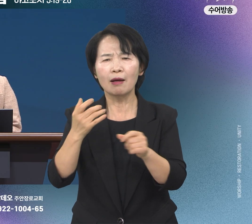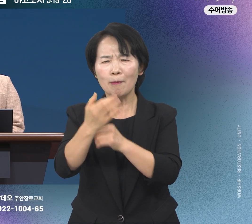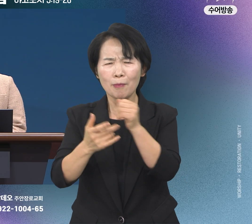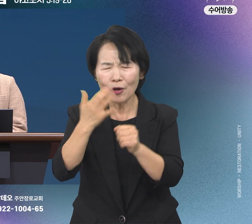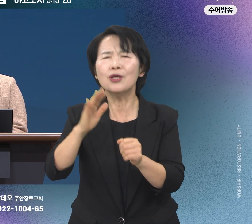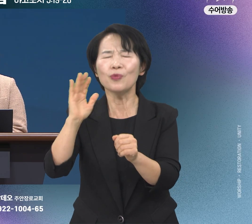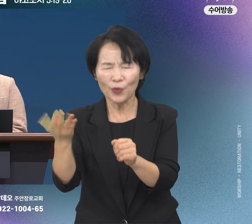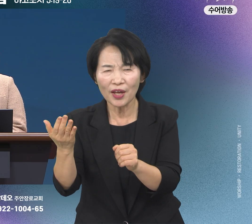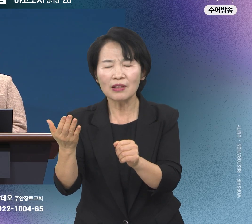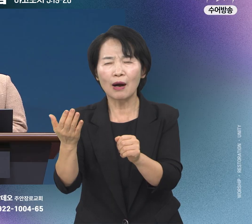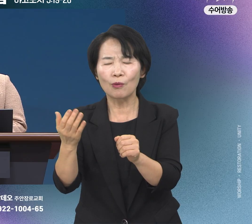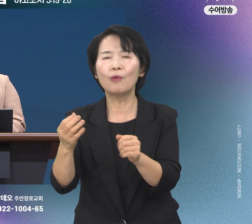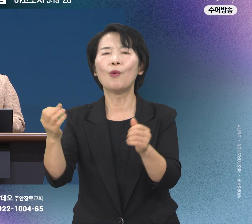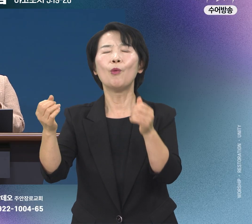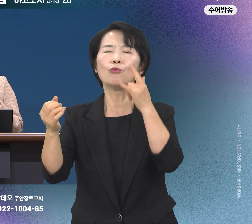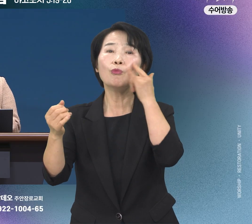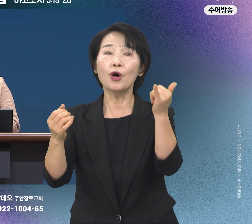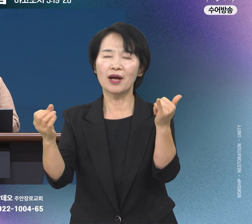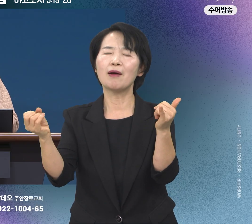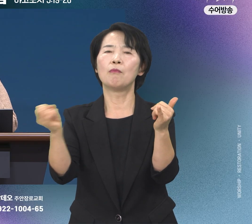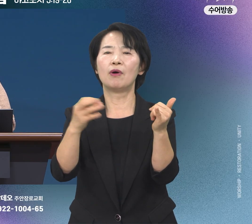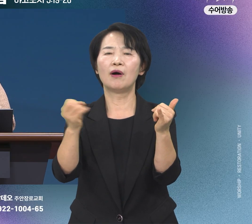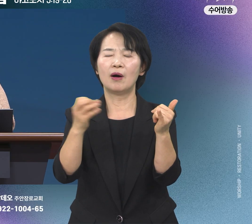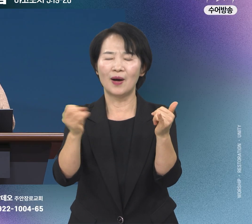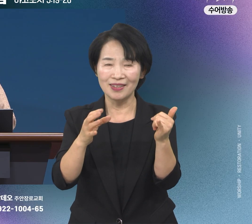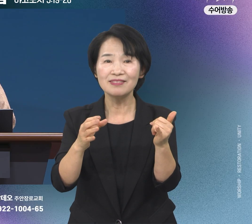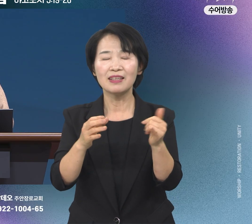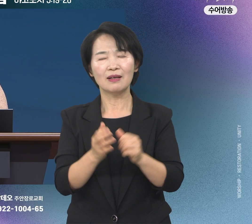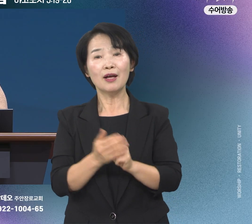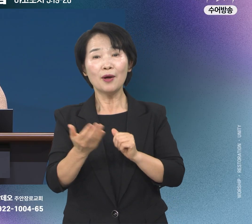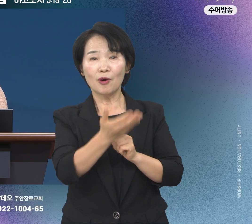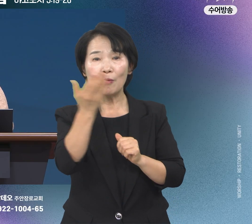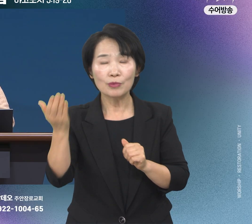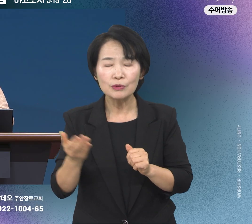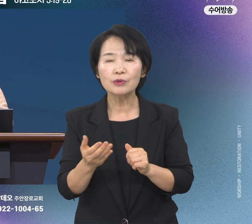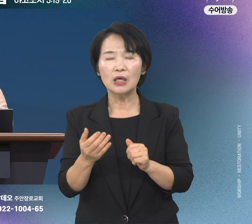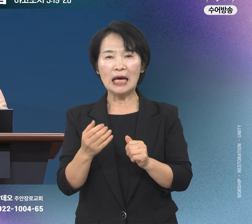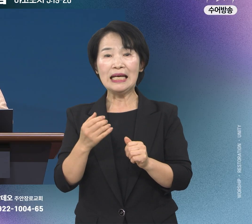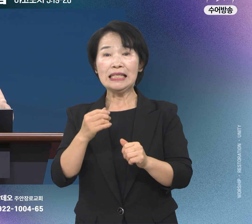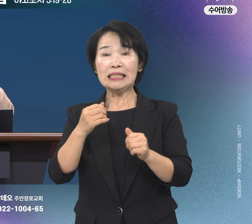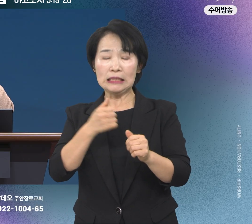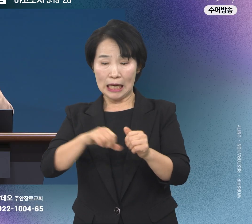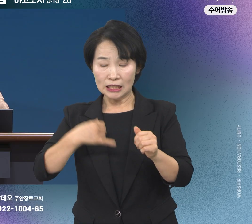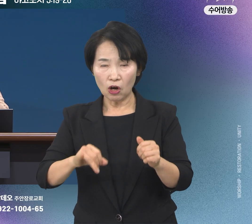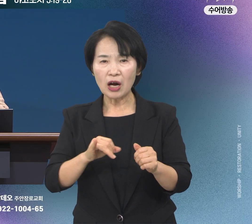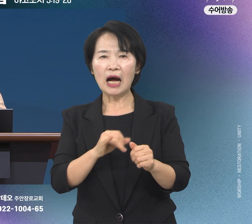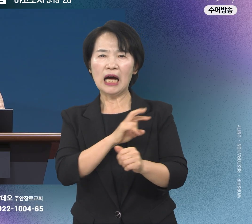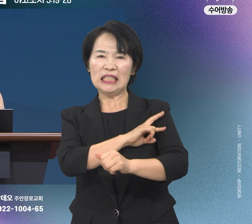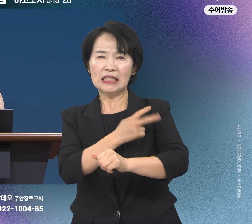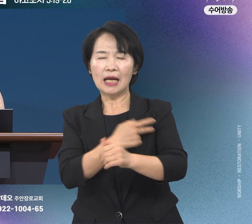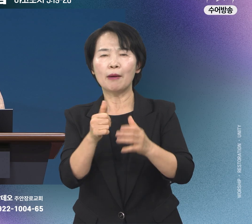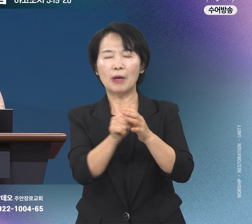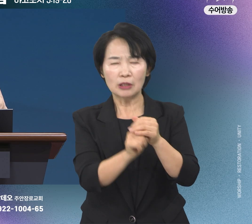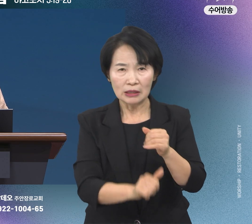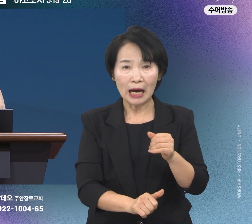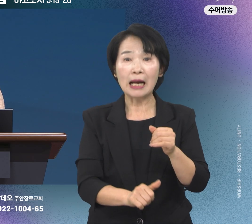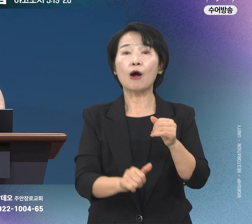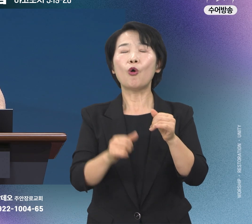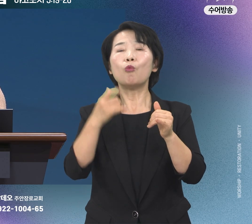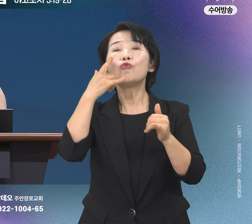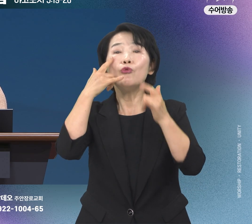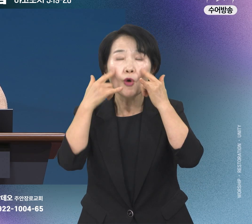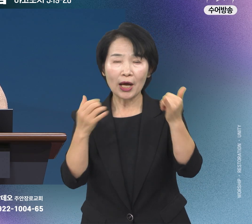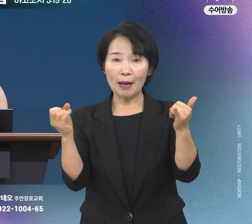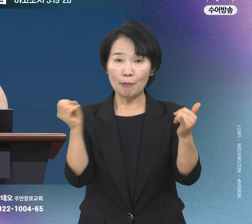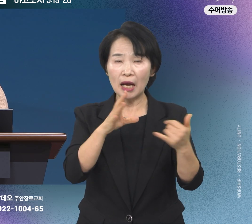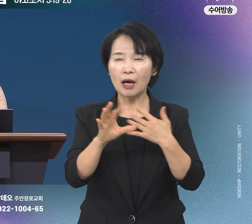보통 부모님들이 당신들의 자녀가 신천지인 것을 알면 목사님 거짓말 하시지 말라고, 지금 나